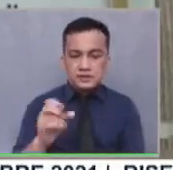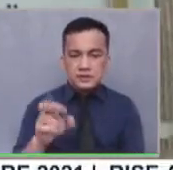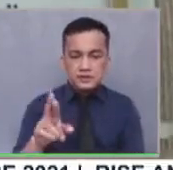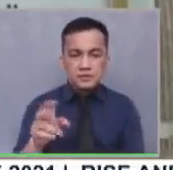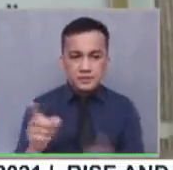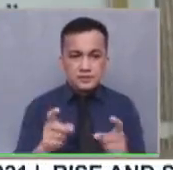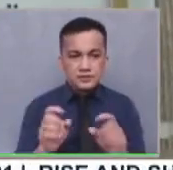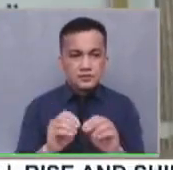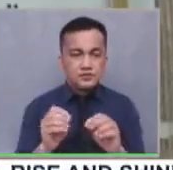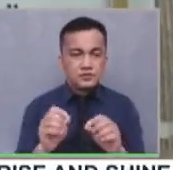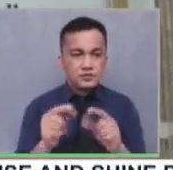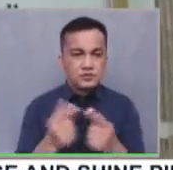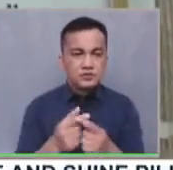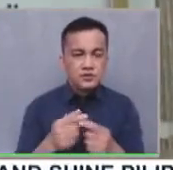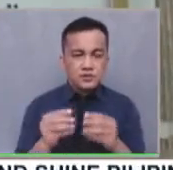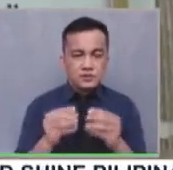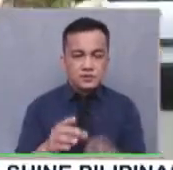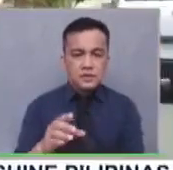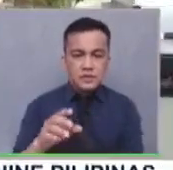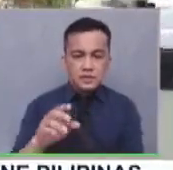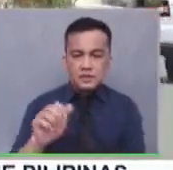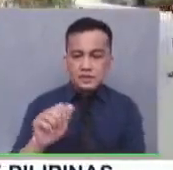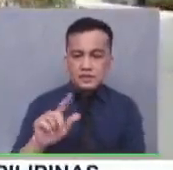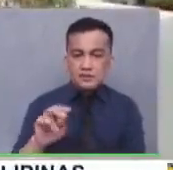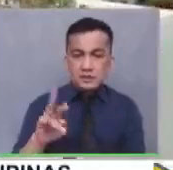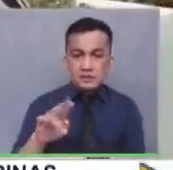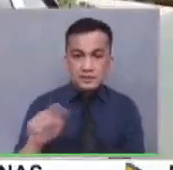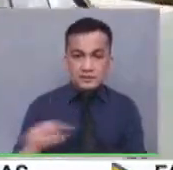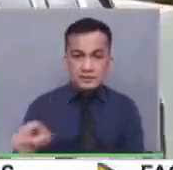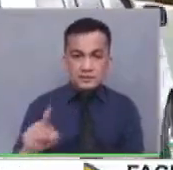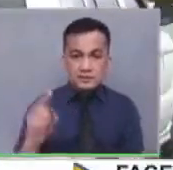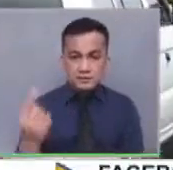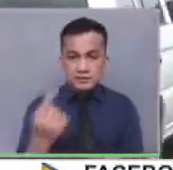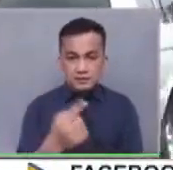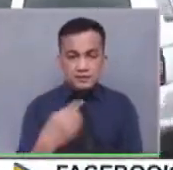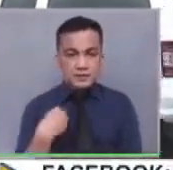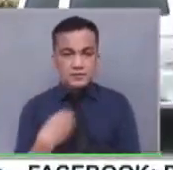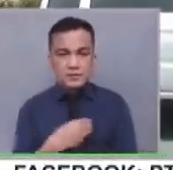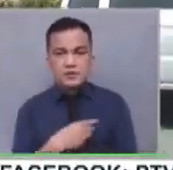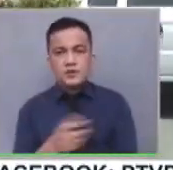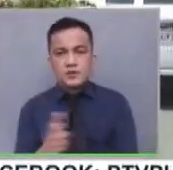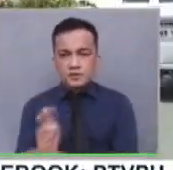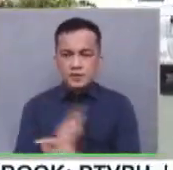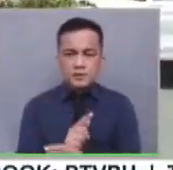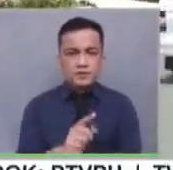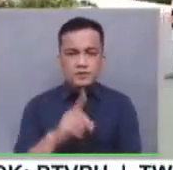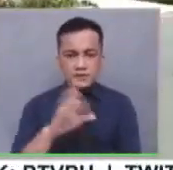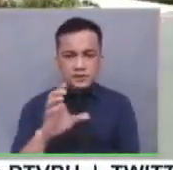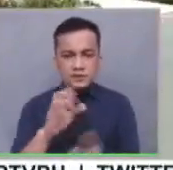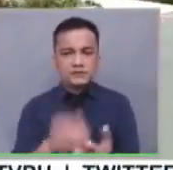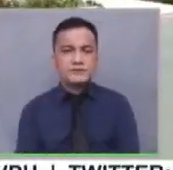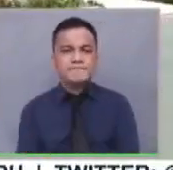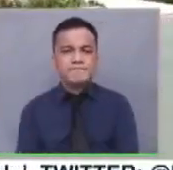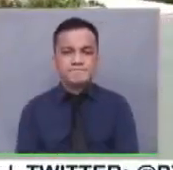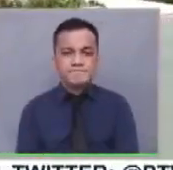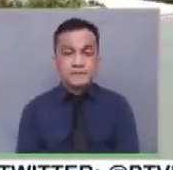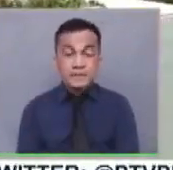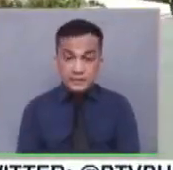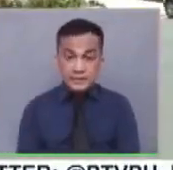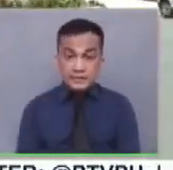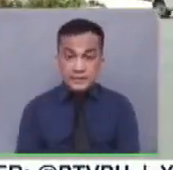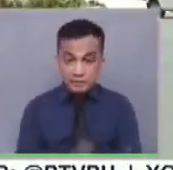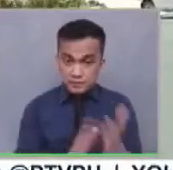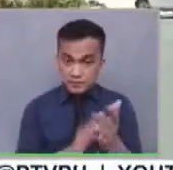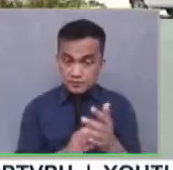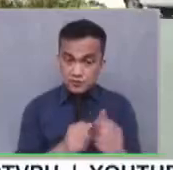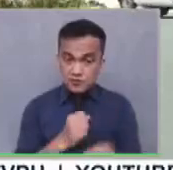Noel Alvarez, bawat miyembro ay maaaring makahiram ng hanggang 100,000 piso sa bawat school year at may